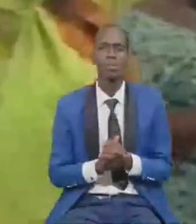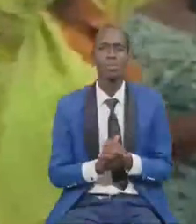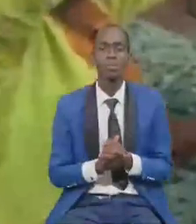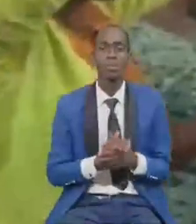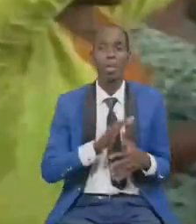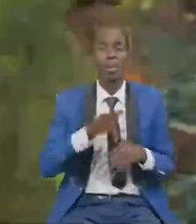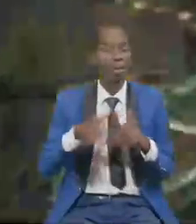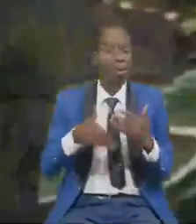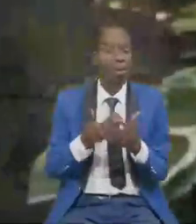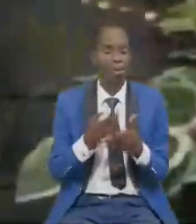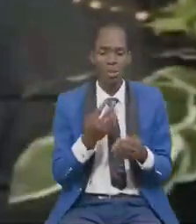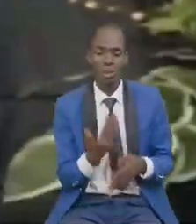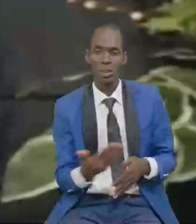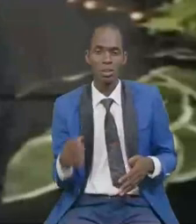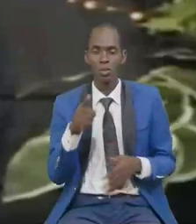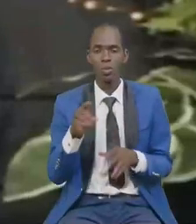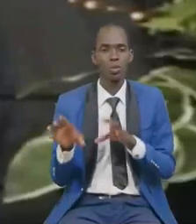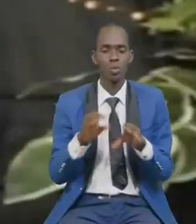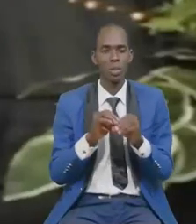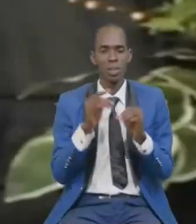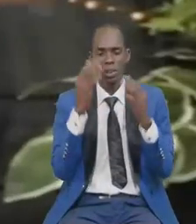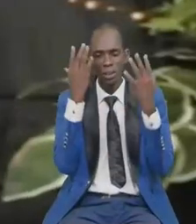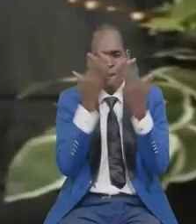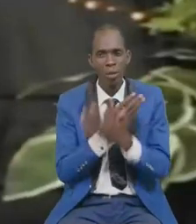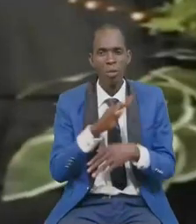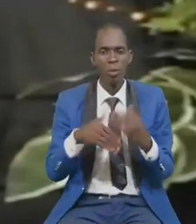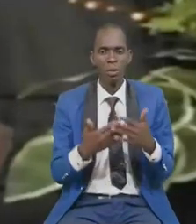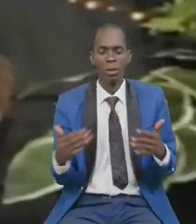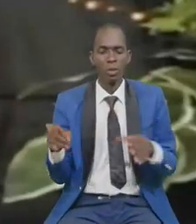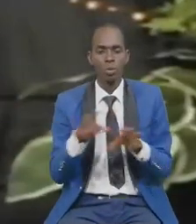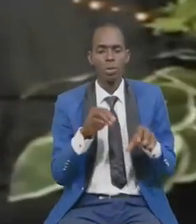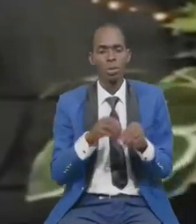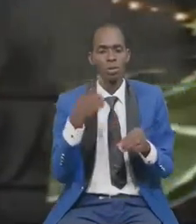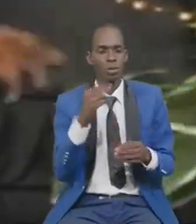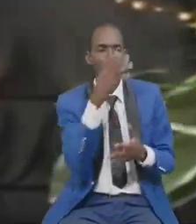Les choses qu'ils font dans les ténèbres, les choses qu'ils font dans la forêt,